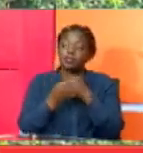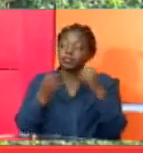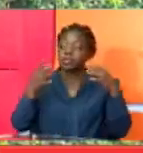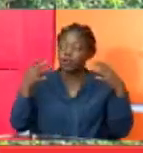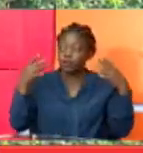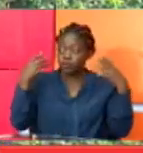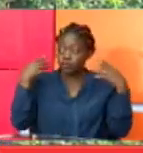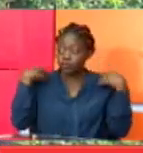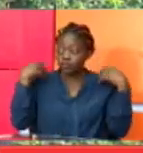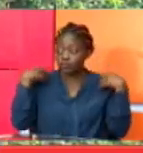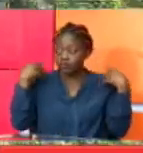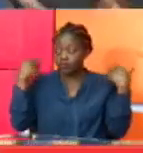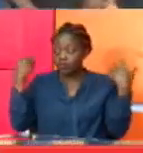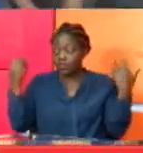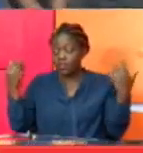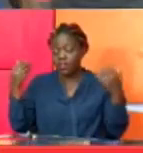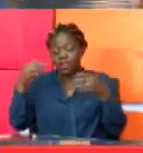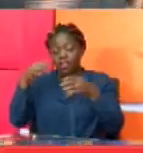okutendekebwa